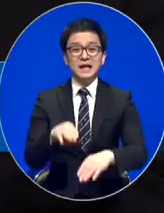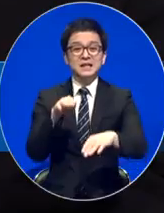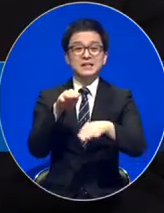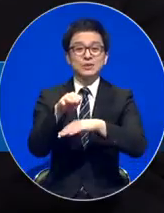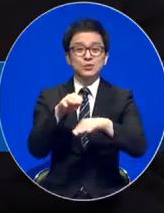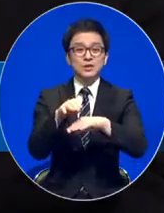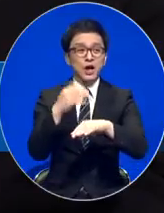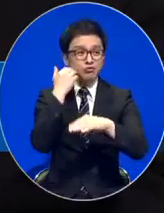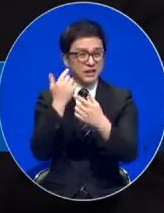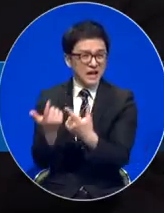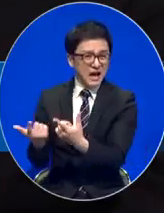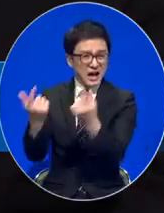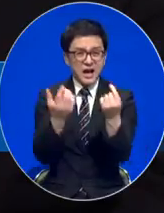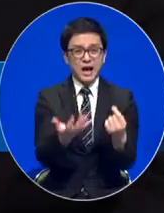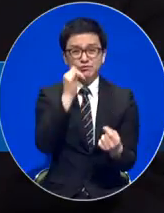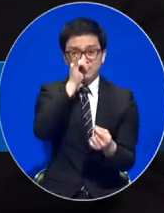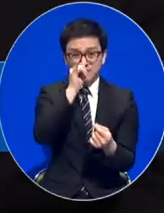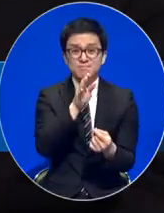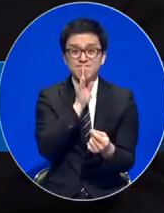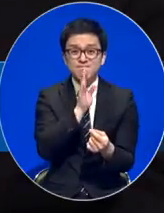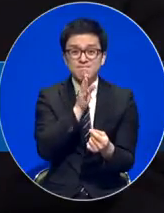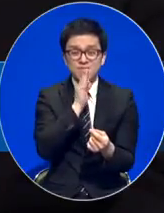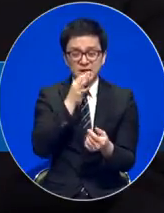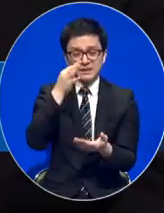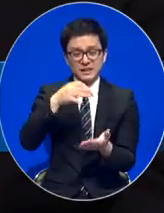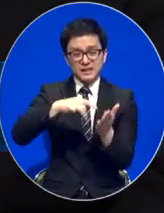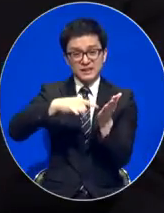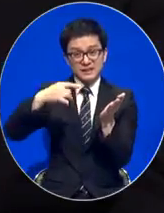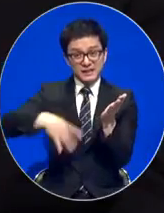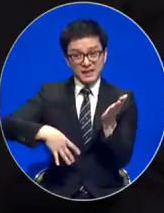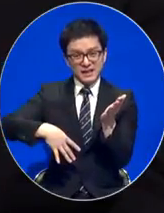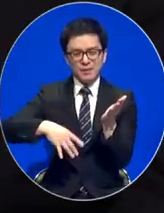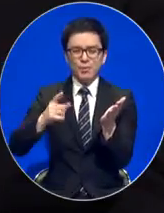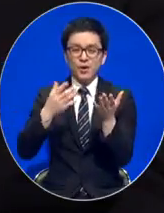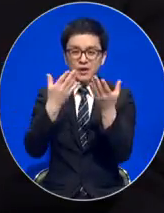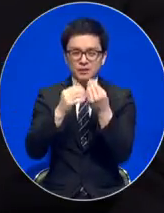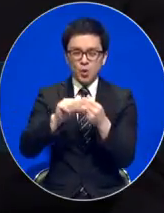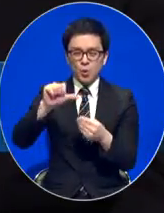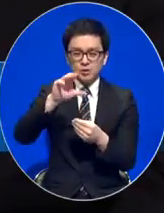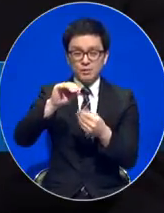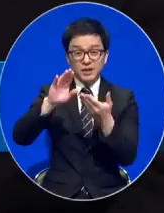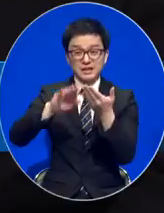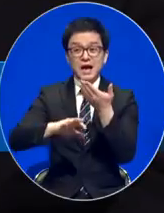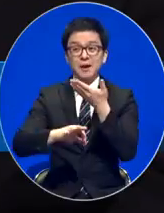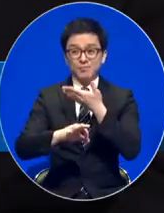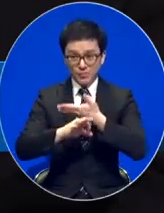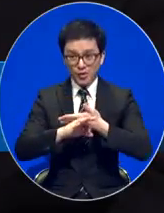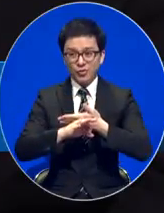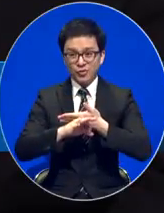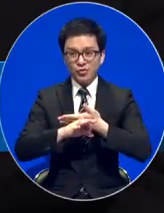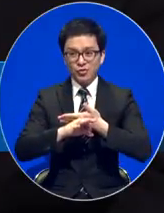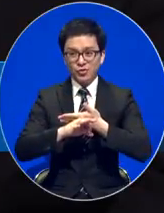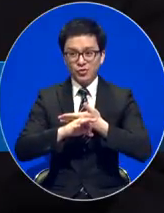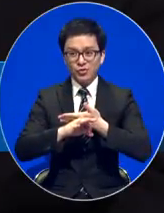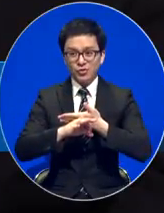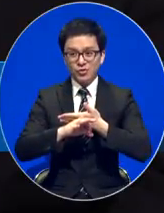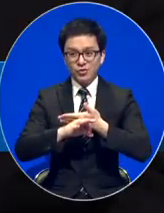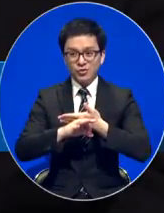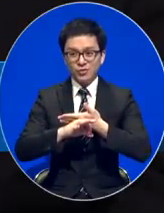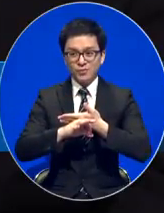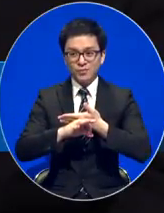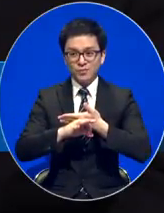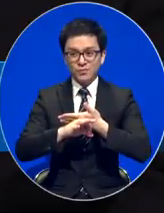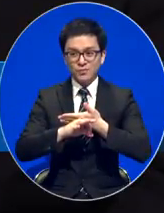생필품입니다. 그러다 보니까 이 재산세의 경우에는 재산이 한 5천만 원 이하라면 여기에 금액에 따라서